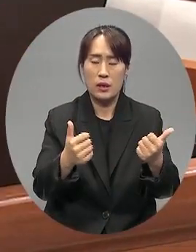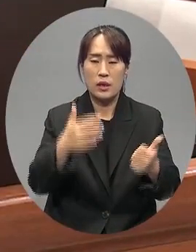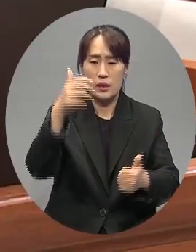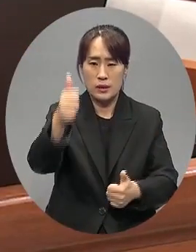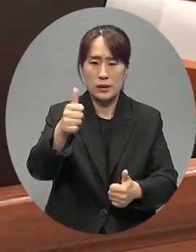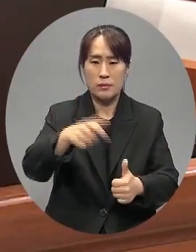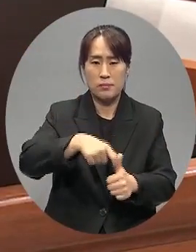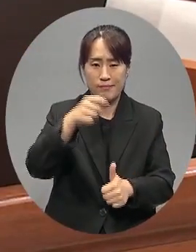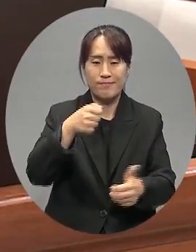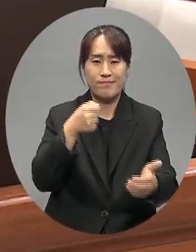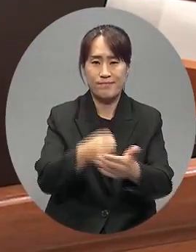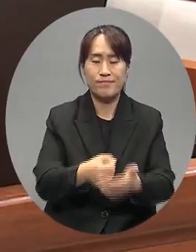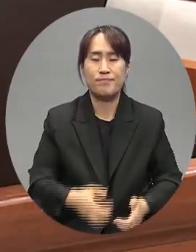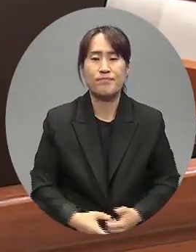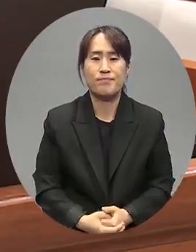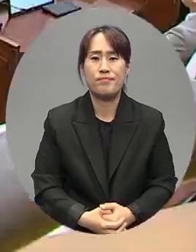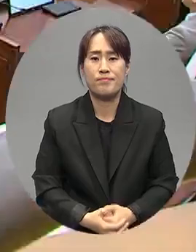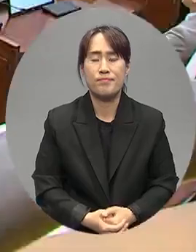선출합니다